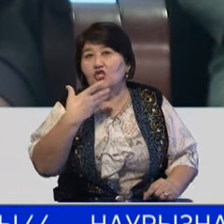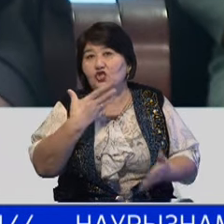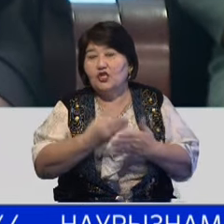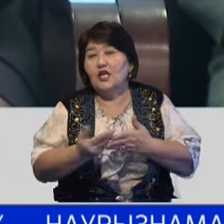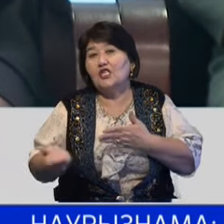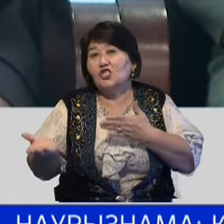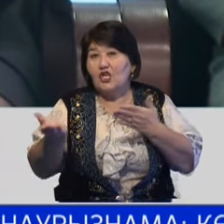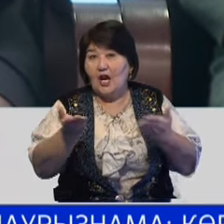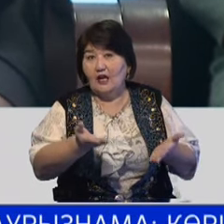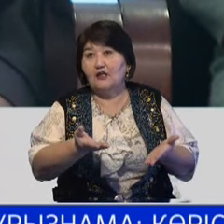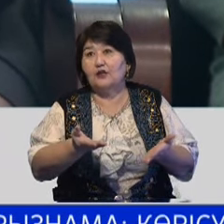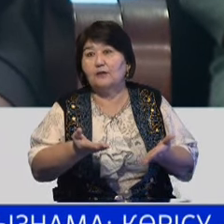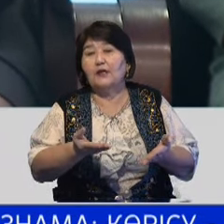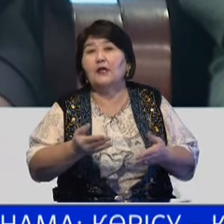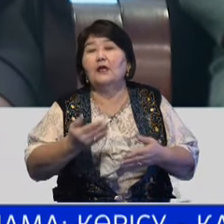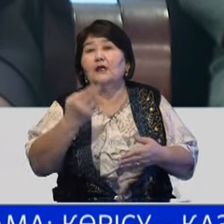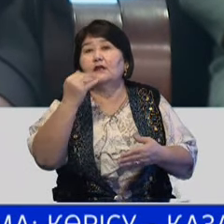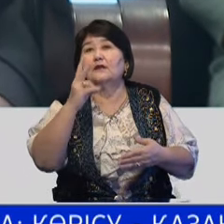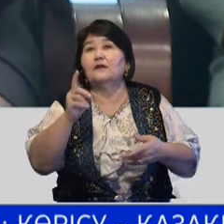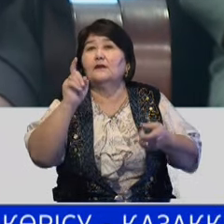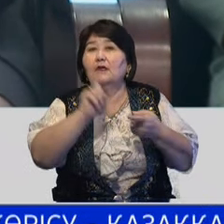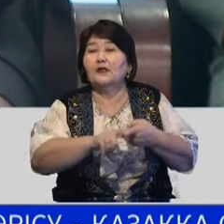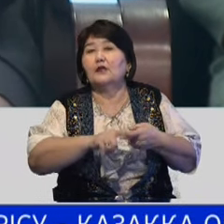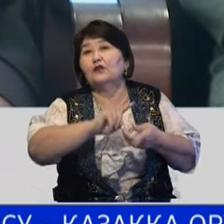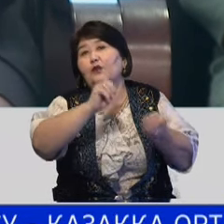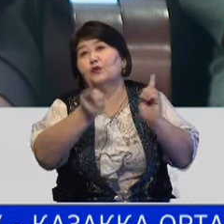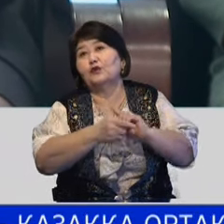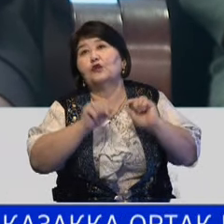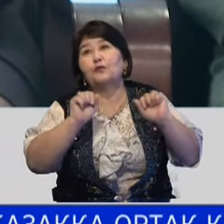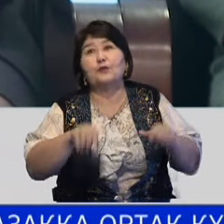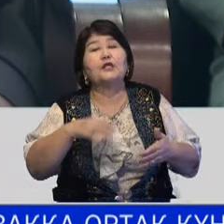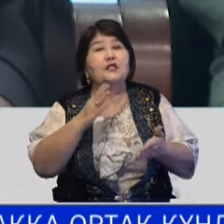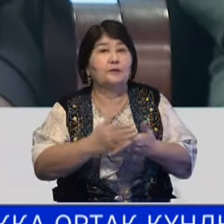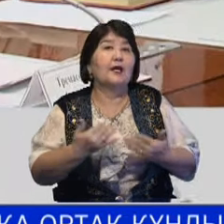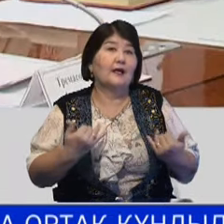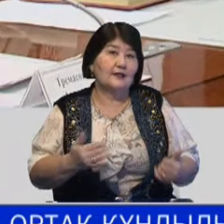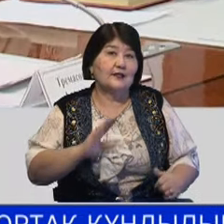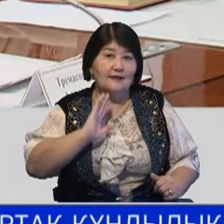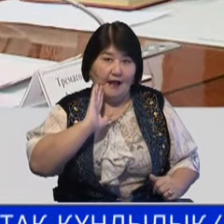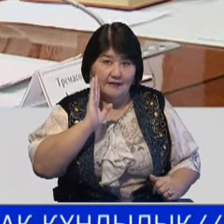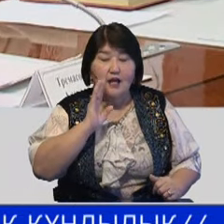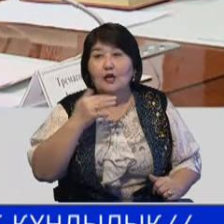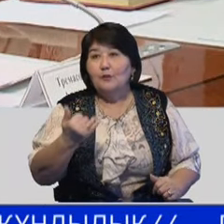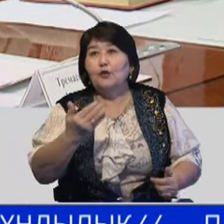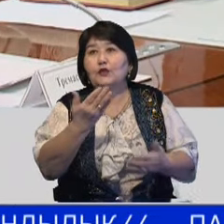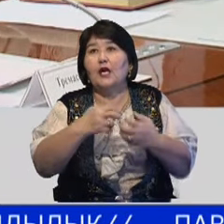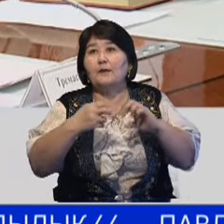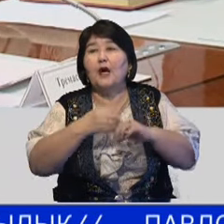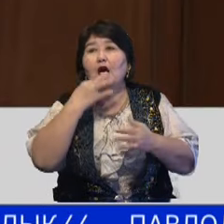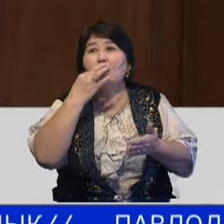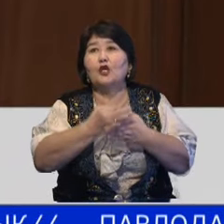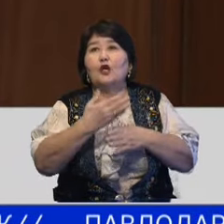шақырып, халыққа қызмет көрсету арқылы өзгертуге мүмкіндік бар қазір таңда. Бүгінде бұл мәселе жауапты